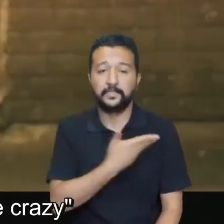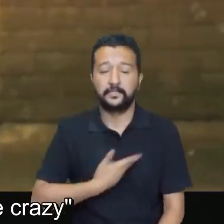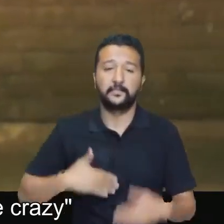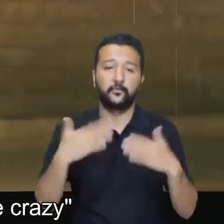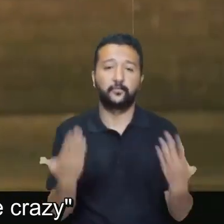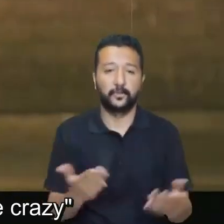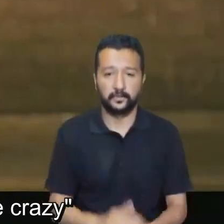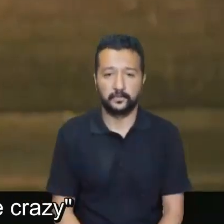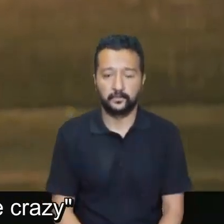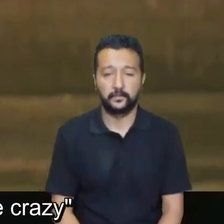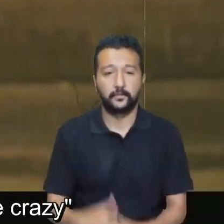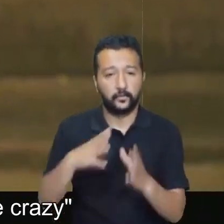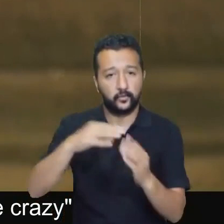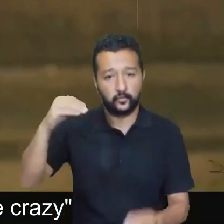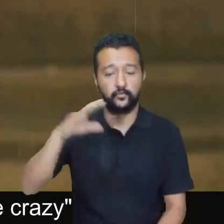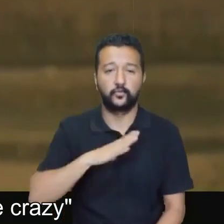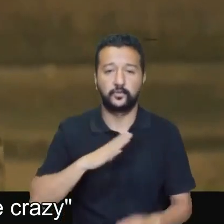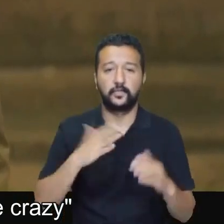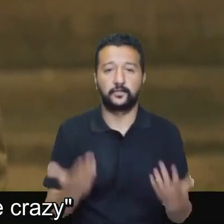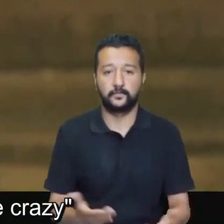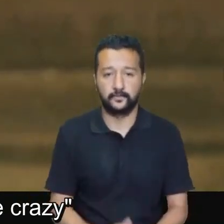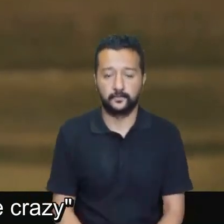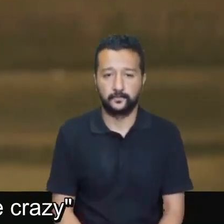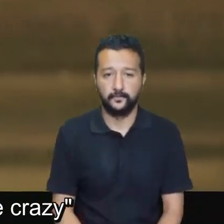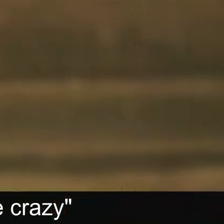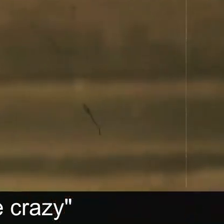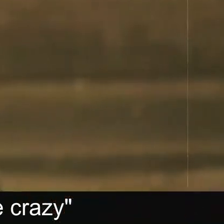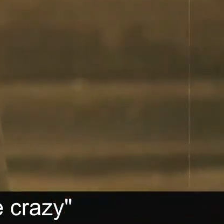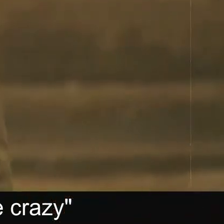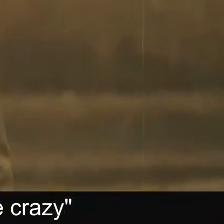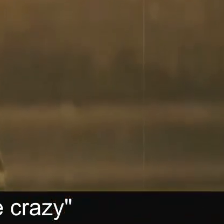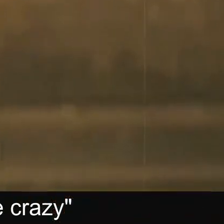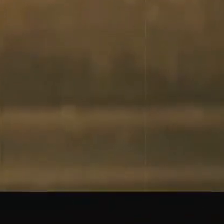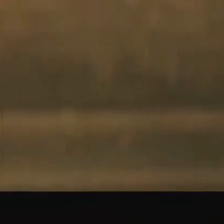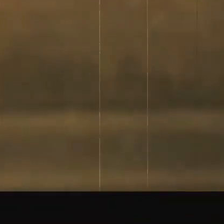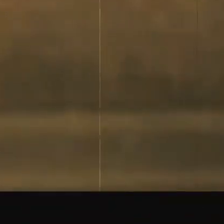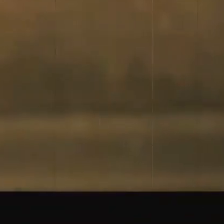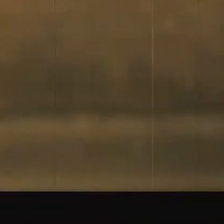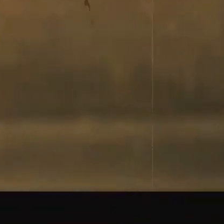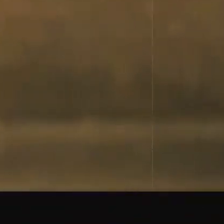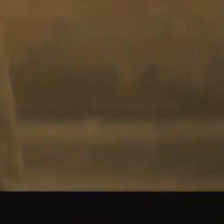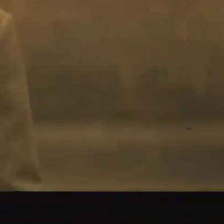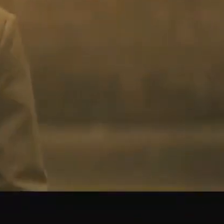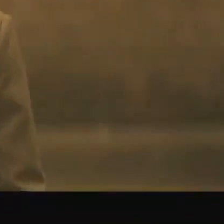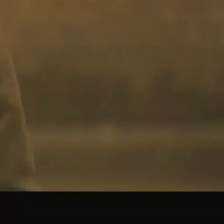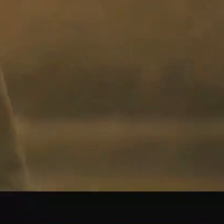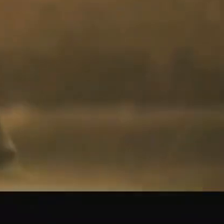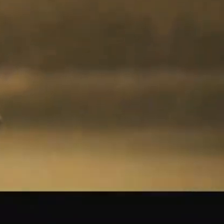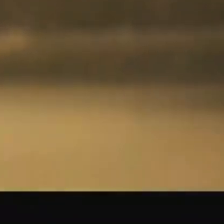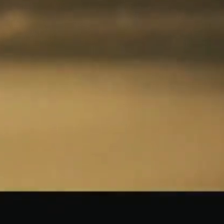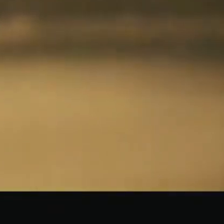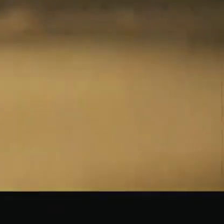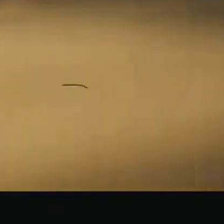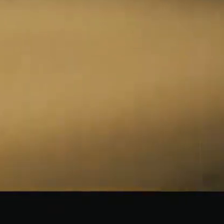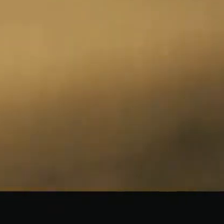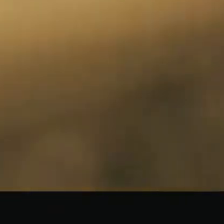yana yatırmış, gömlek yakalarını ceketinin üzerine çıkarmış. Yüzündeki sakal ve çöken gözlerine bakılırsa oldukça uzun zamandır